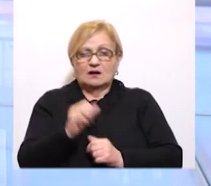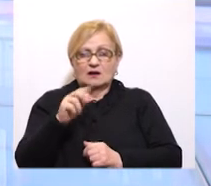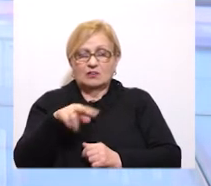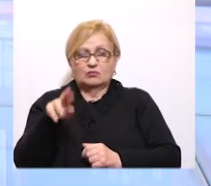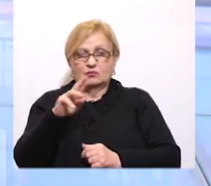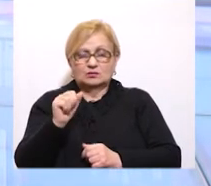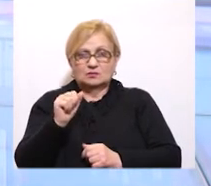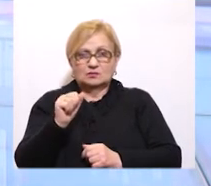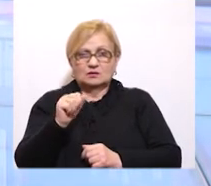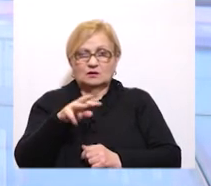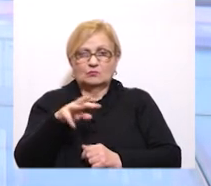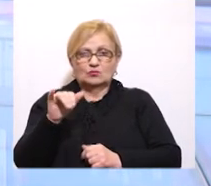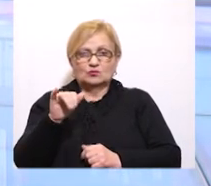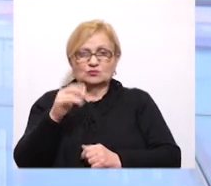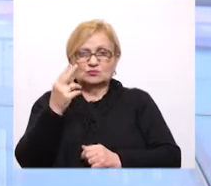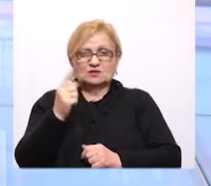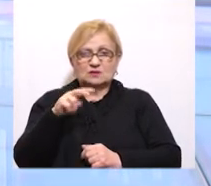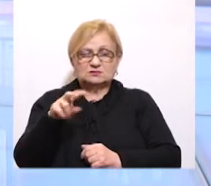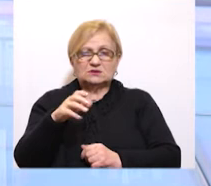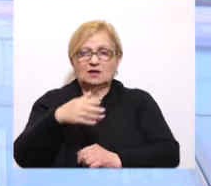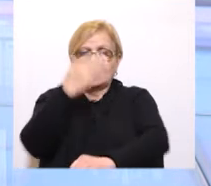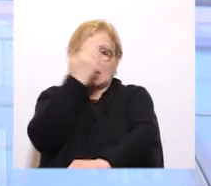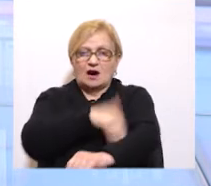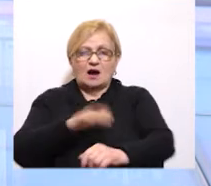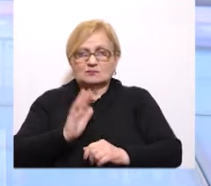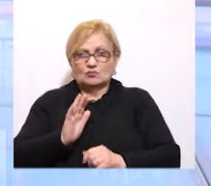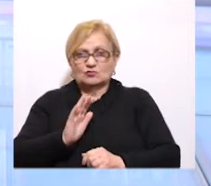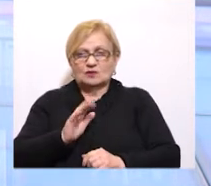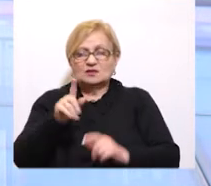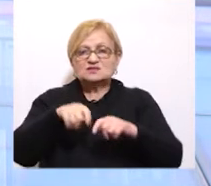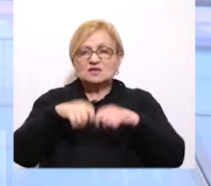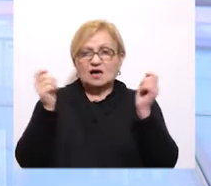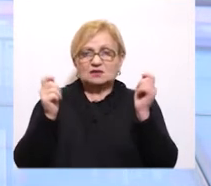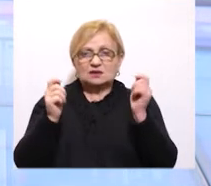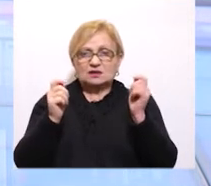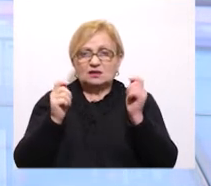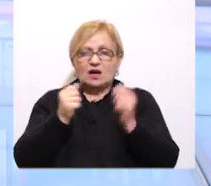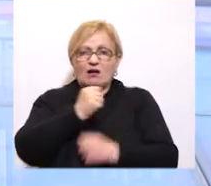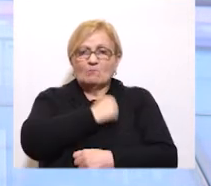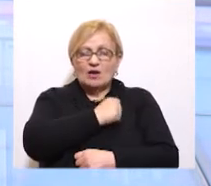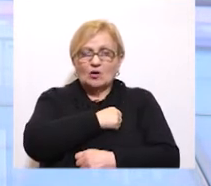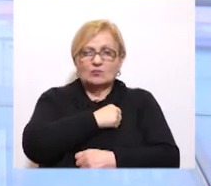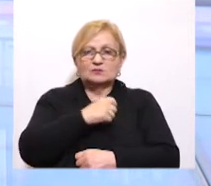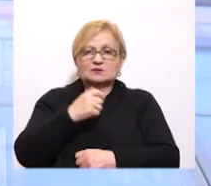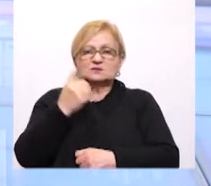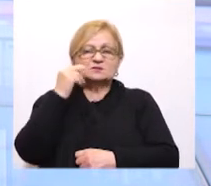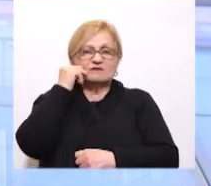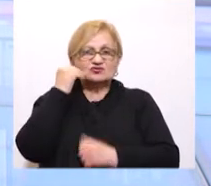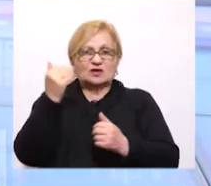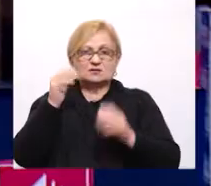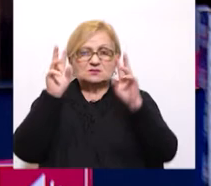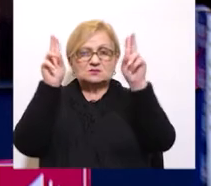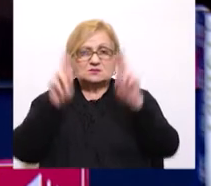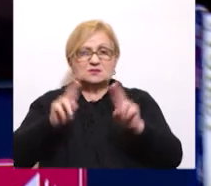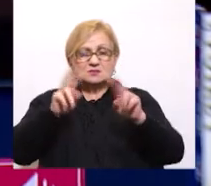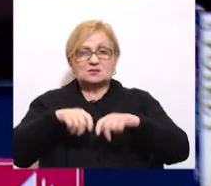ალუდა მუცალს მარჯვენას აღარ მოსჭრის. ამით ის დაარღვევს მეომრის, ვაჟკაცის წესს.